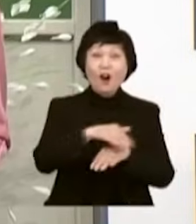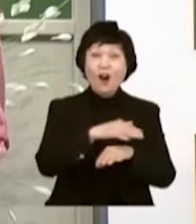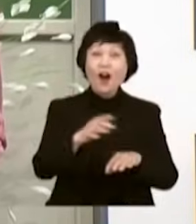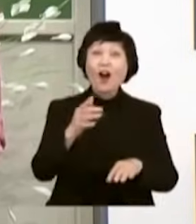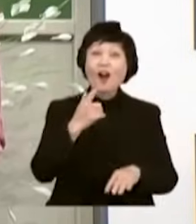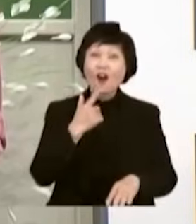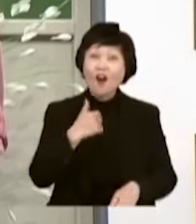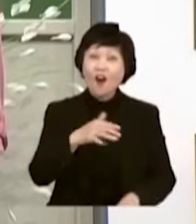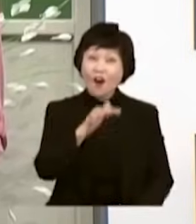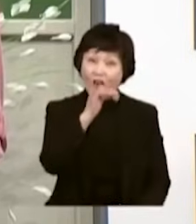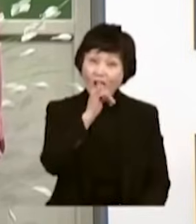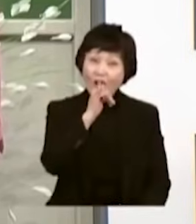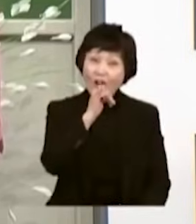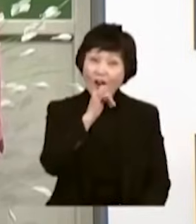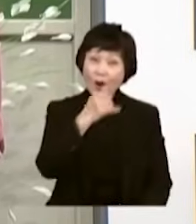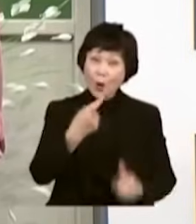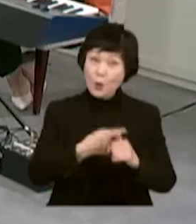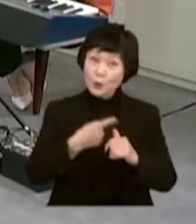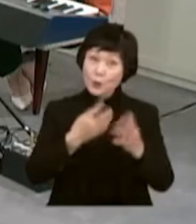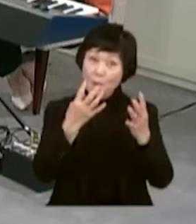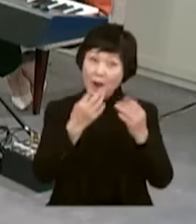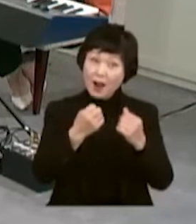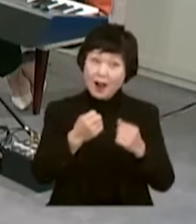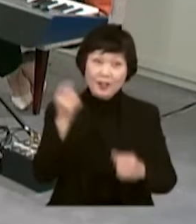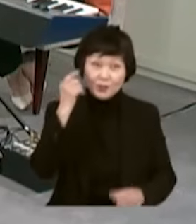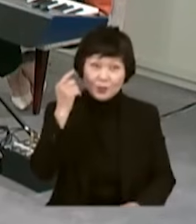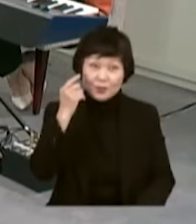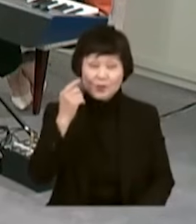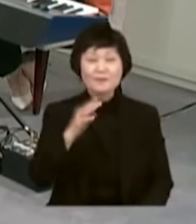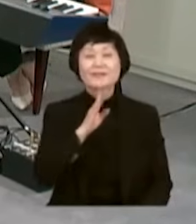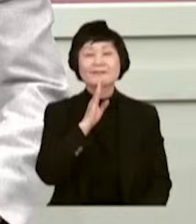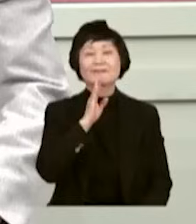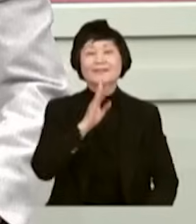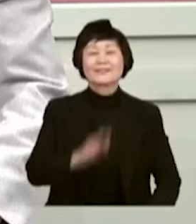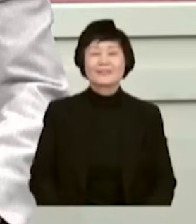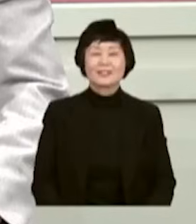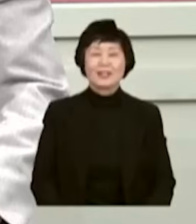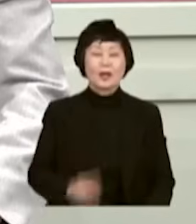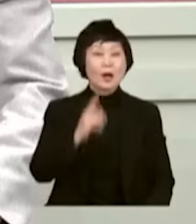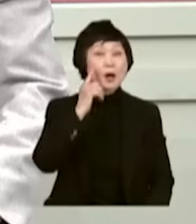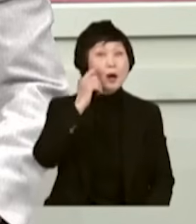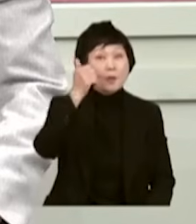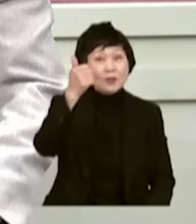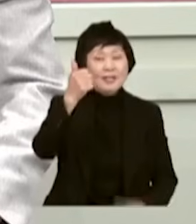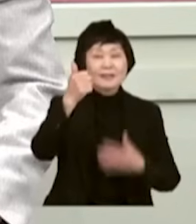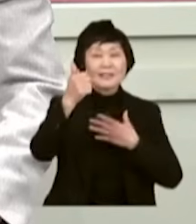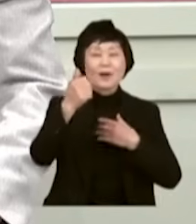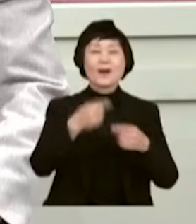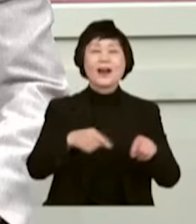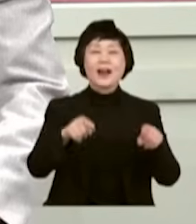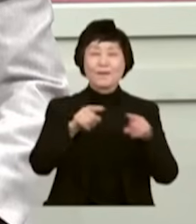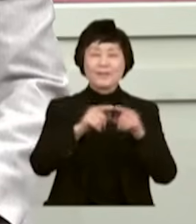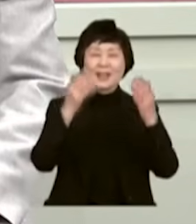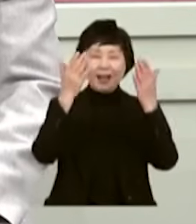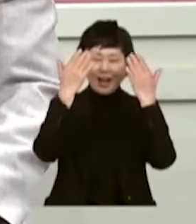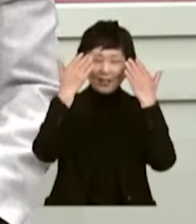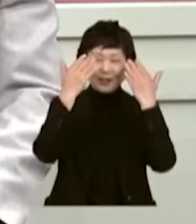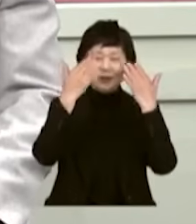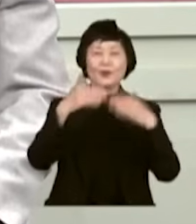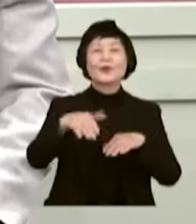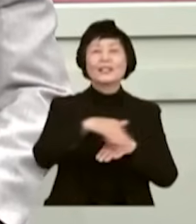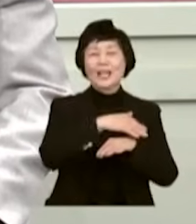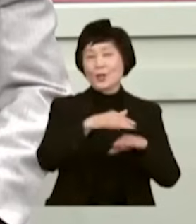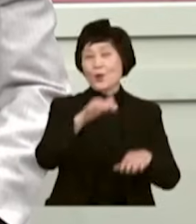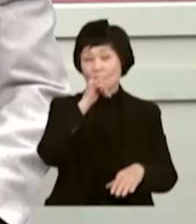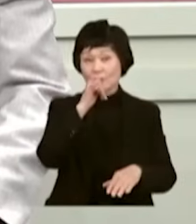그렇게 욕을 드셨다면서요. 우리 주성민 목사님이 이제 늘 저하고 학교를 같이 다녔어요. 예. 그러면